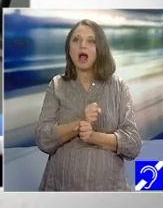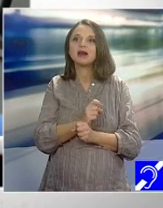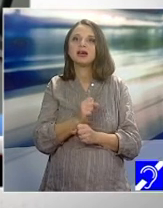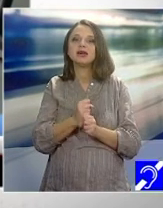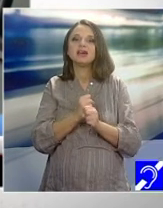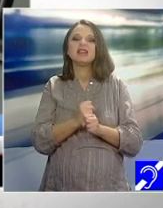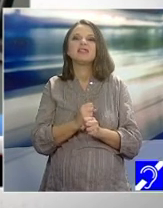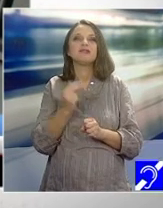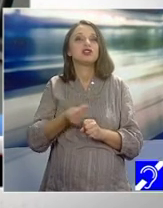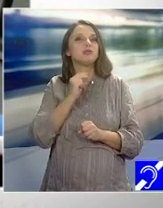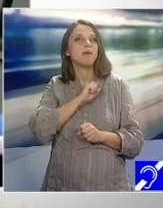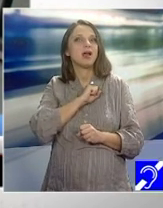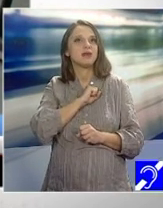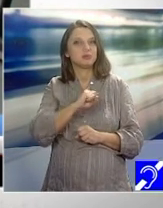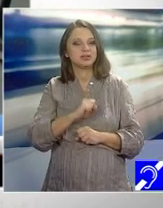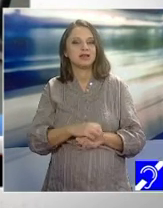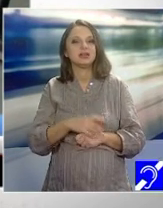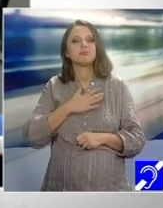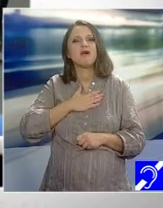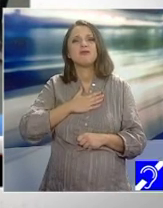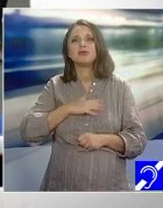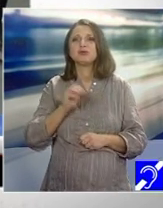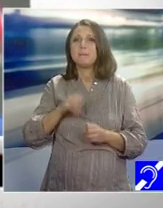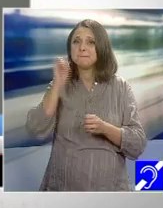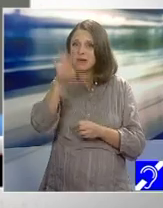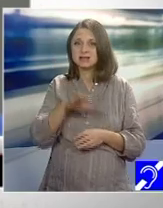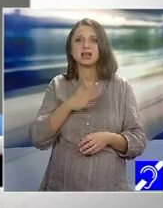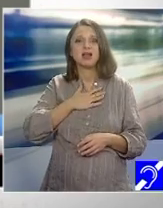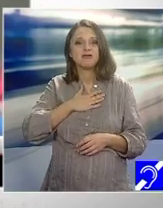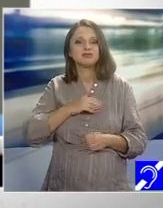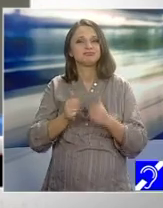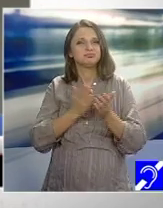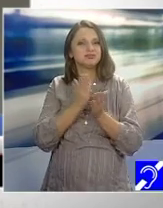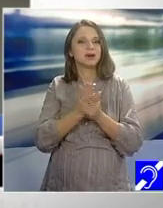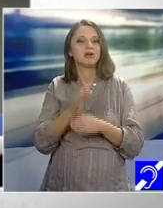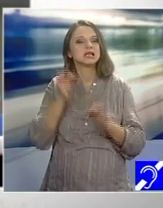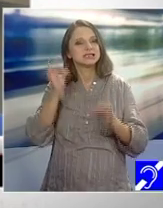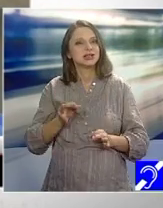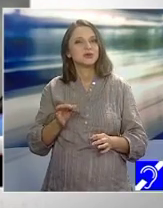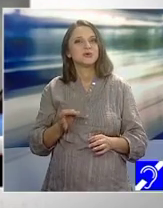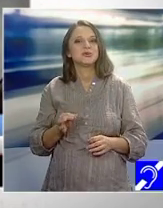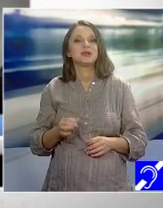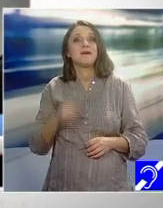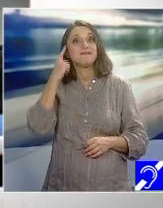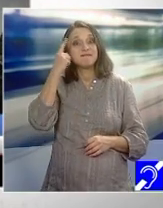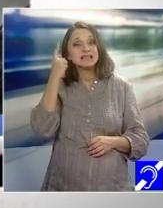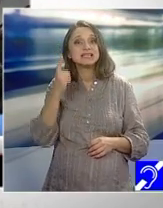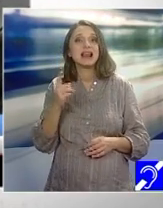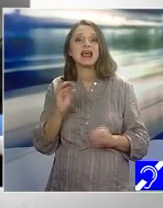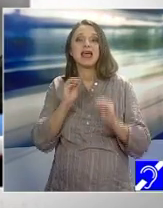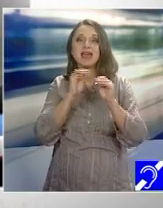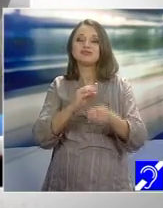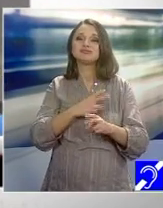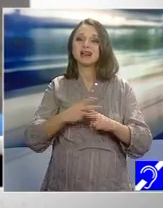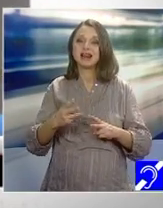mea era un singur gând, acela de a juca basket din nou. Eram sigură că va veni și acel moment. Și cum visele devin realitate,